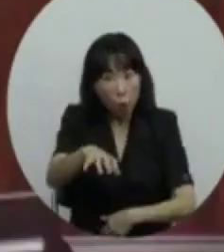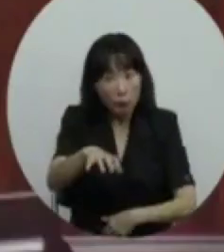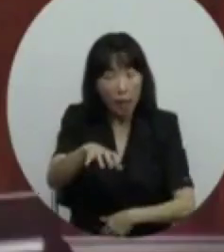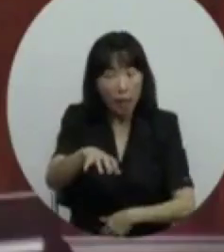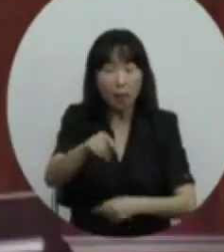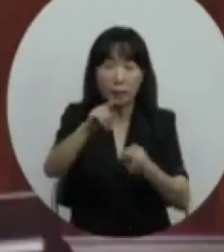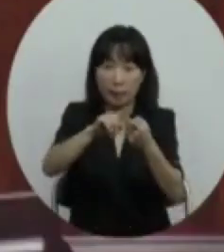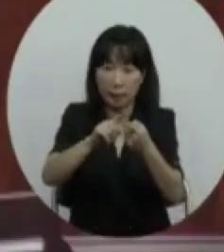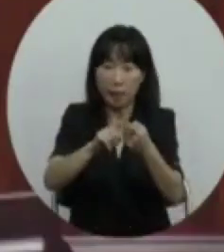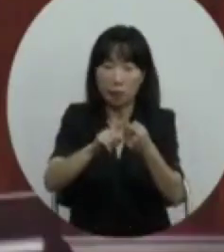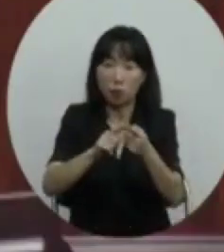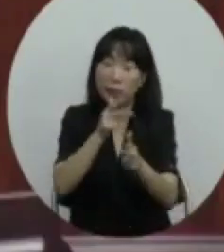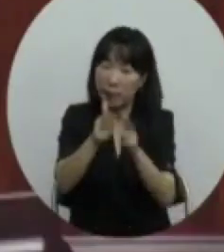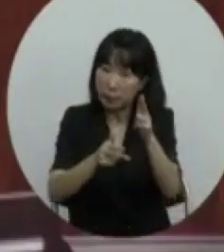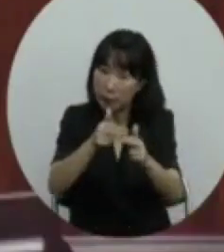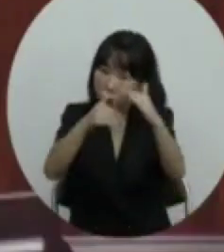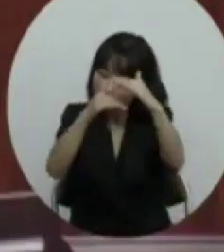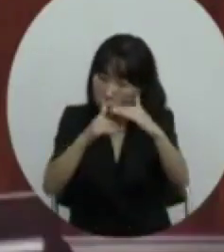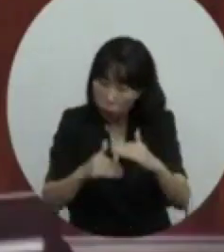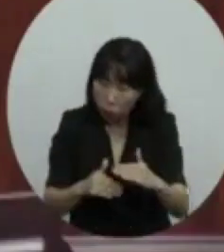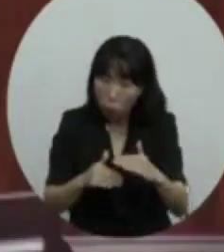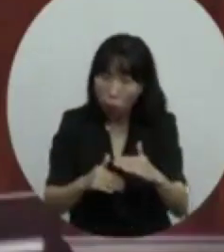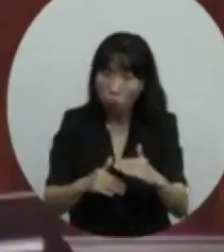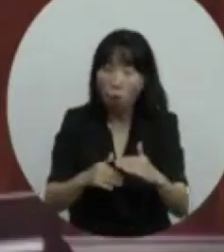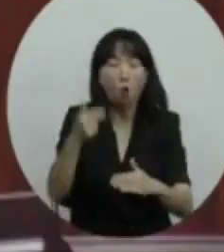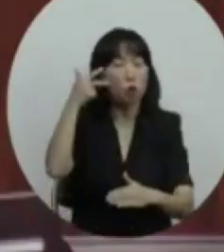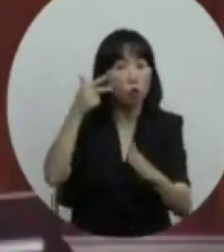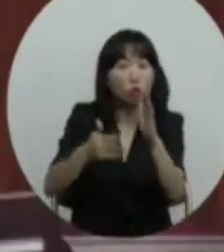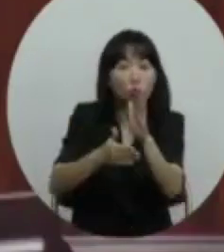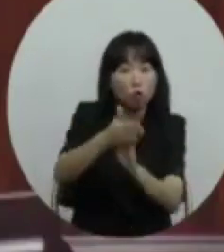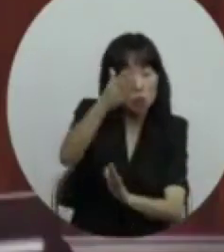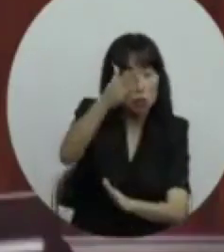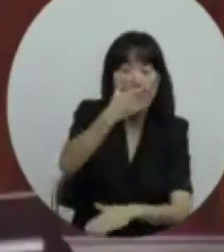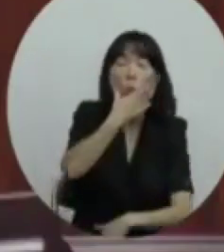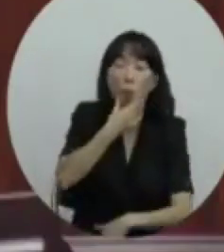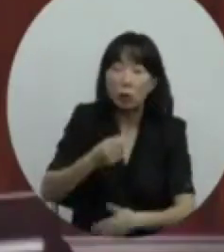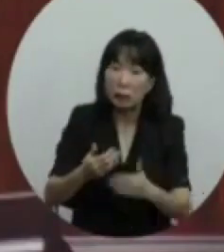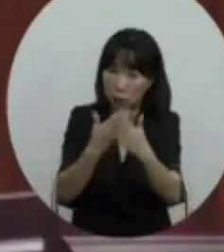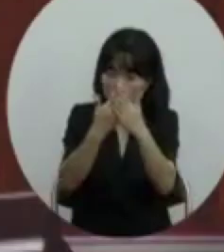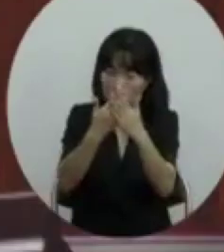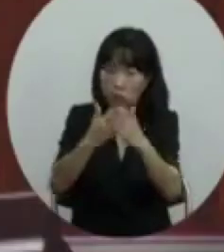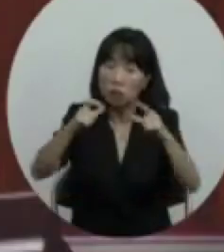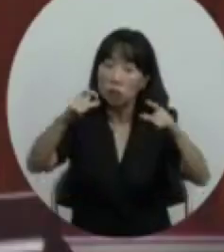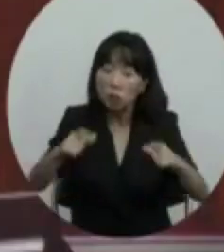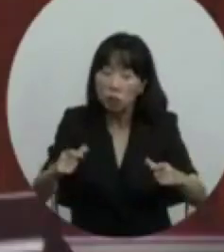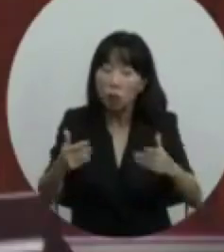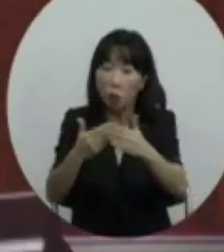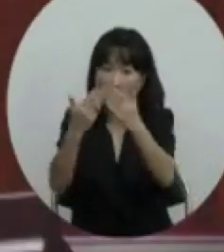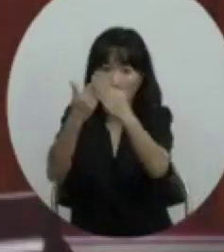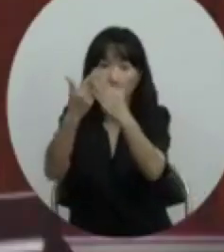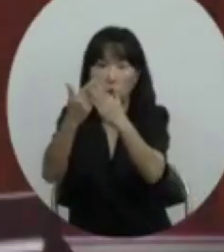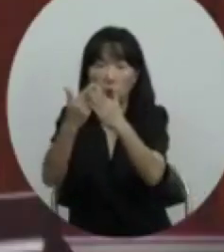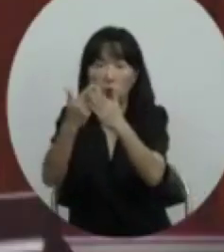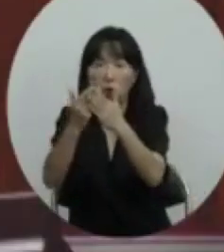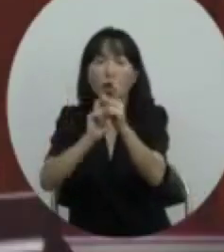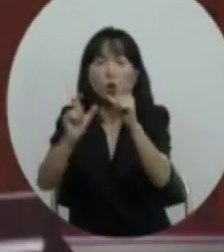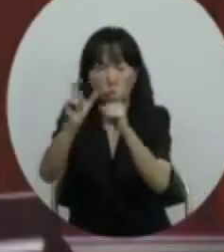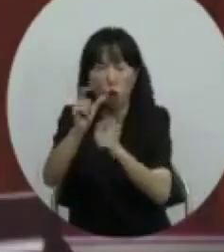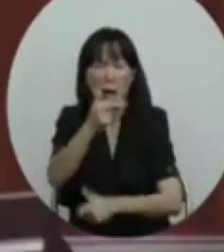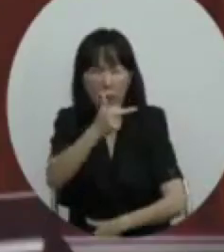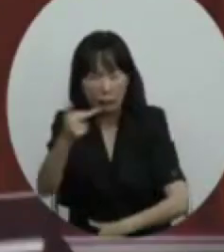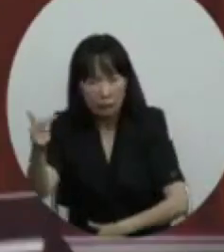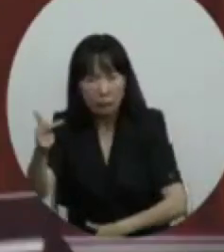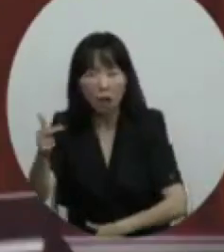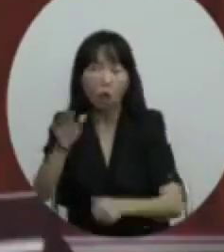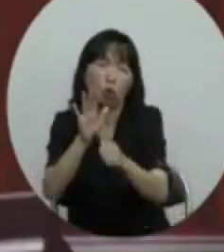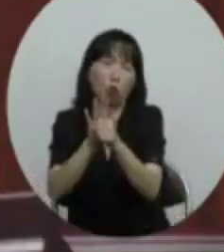여주시에 재투자해 여주 시민의 복리 증진과 지역경제 활성화에 기여할 것으로 기대합니다.